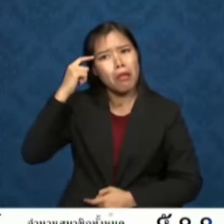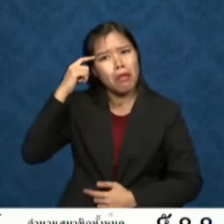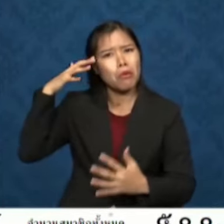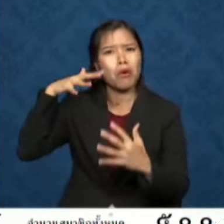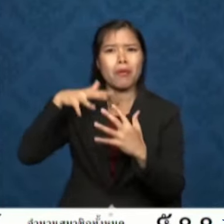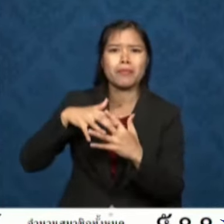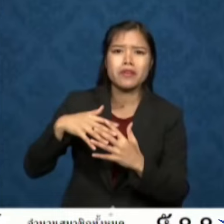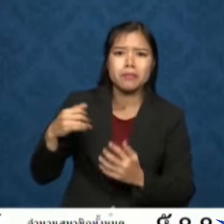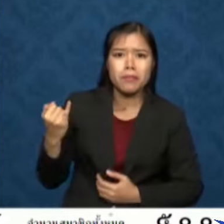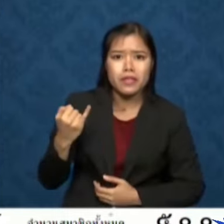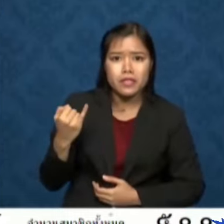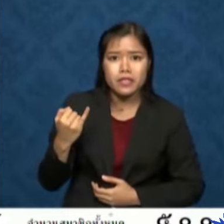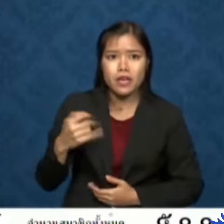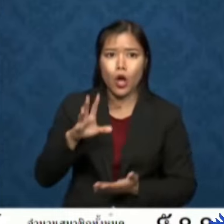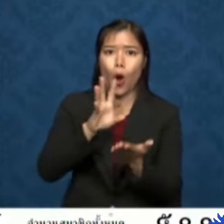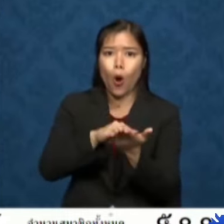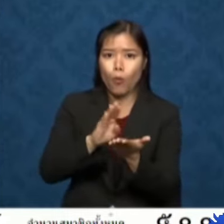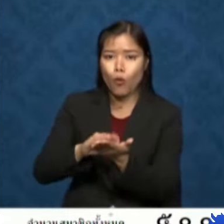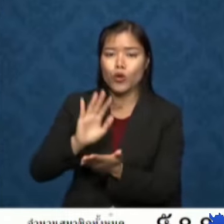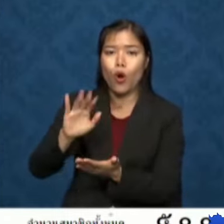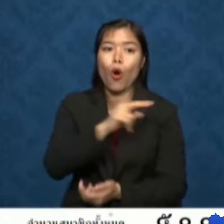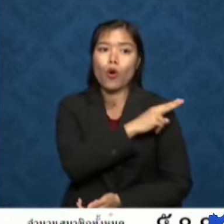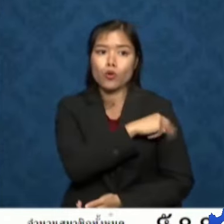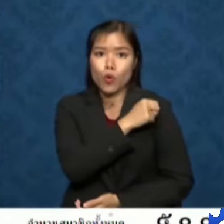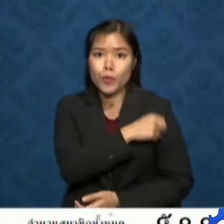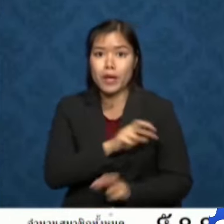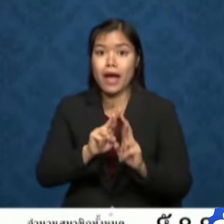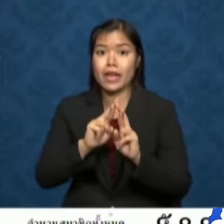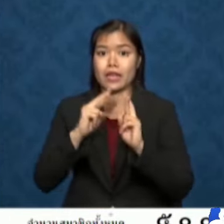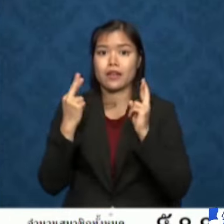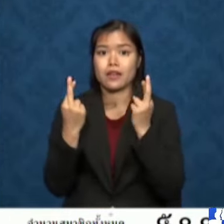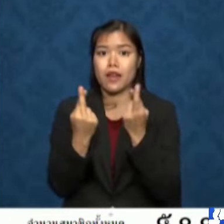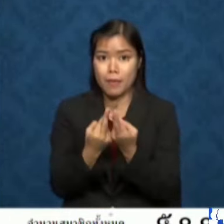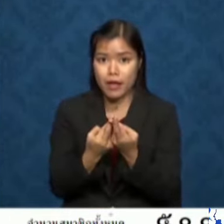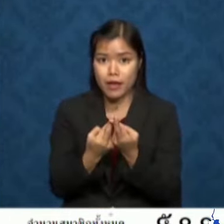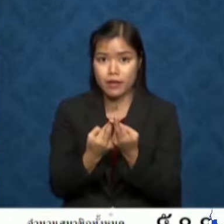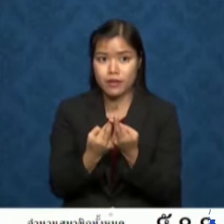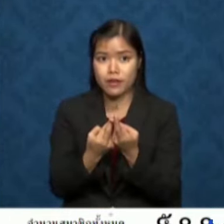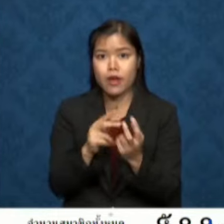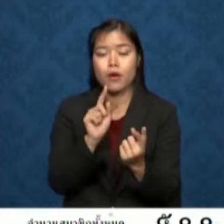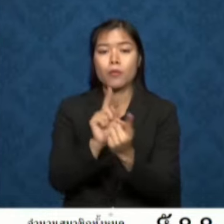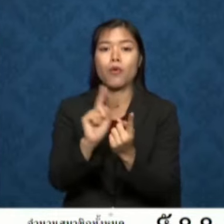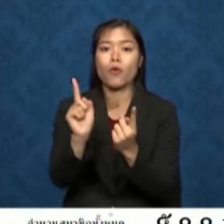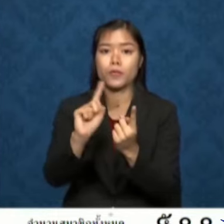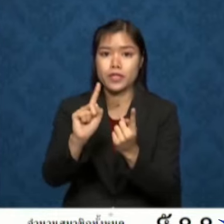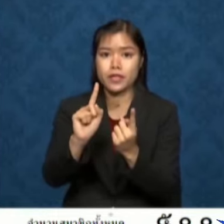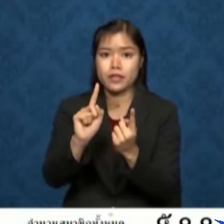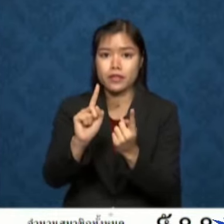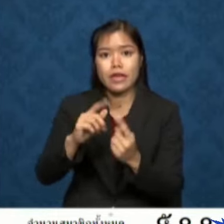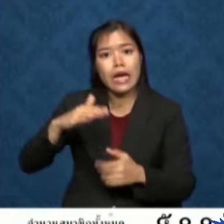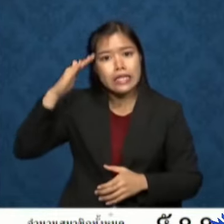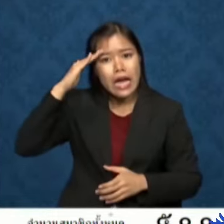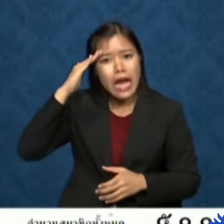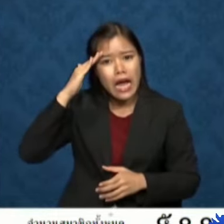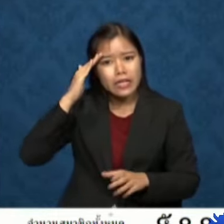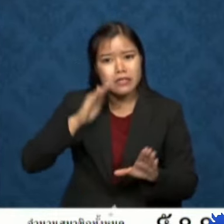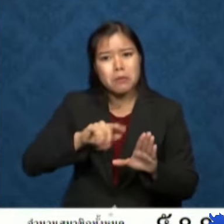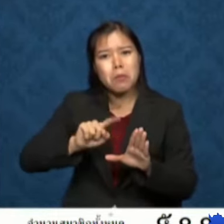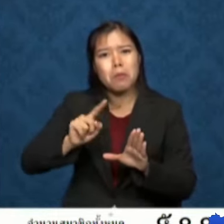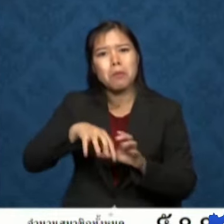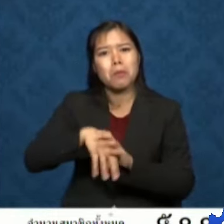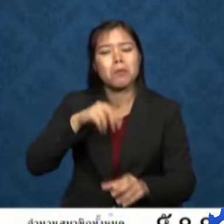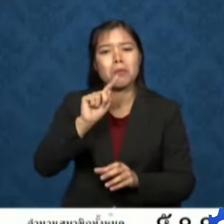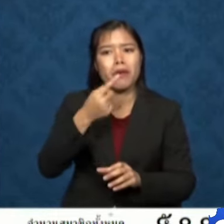ซึ่งจากการเก็บรวบรวมข้อมูลของโรงพยาบาลรามาธิบดีนะครับพบว่ามีพลทหารใหม่มีภาวะซึม